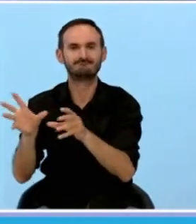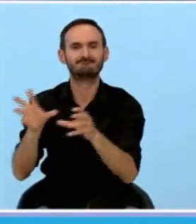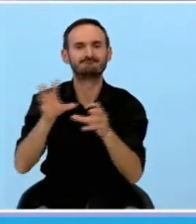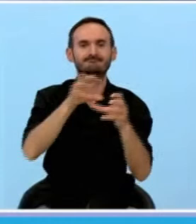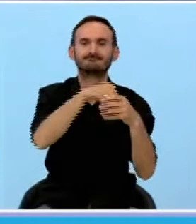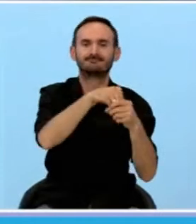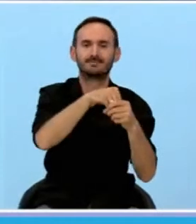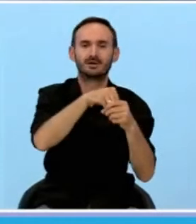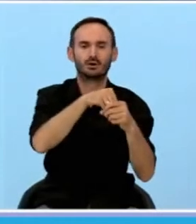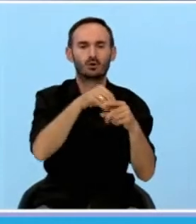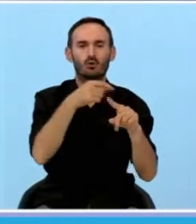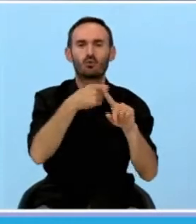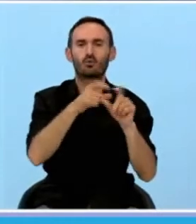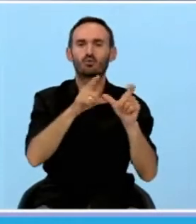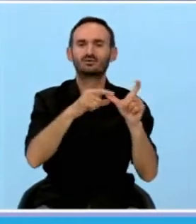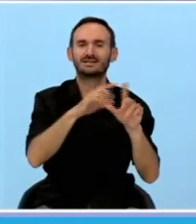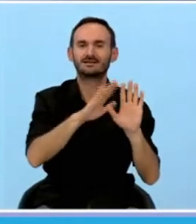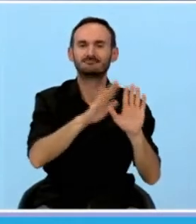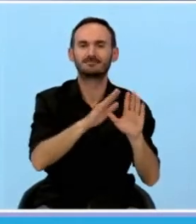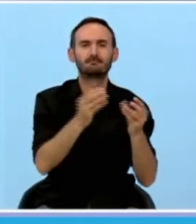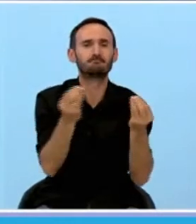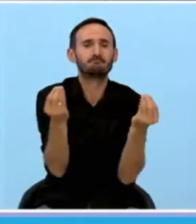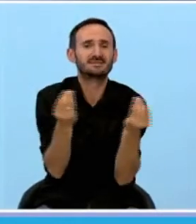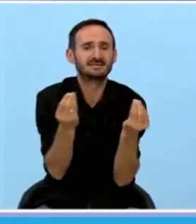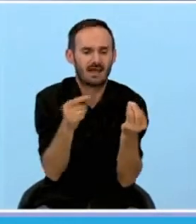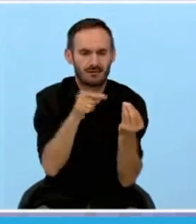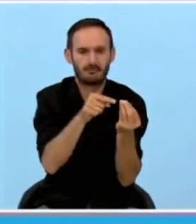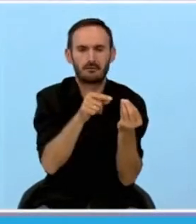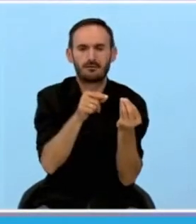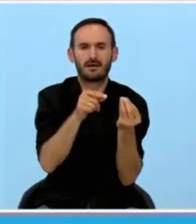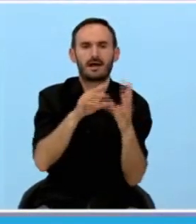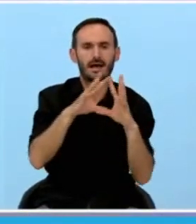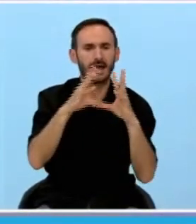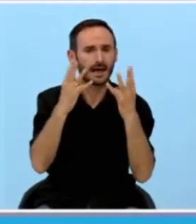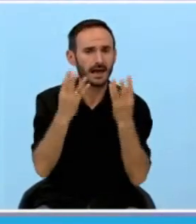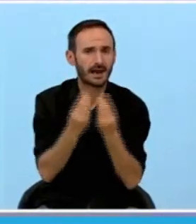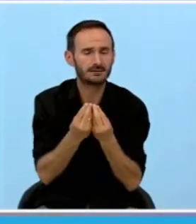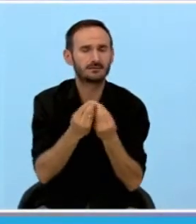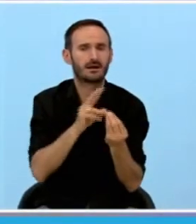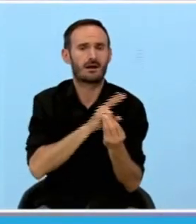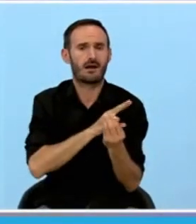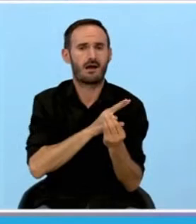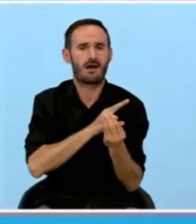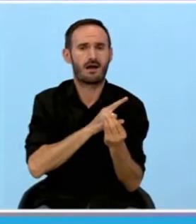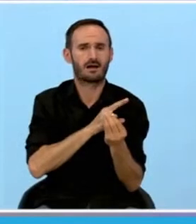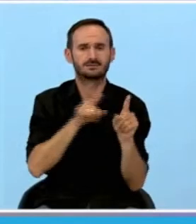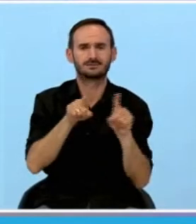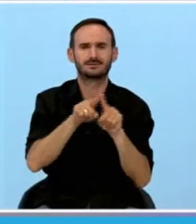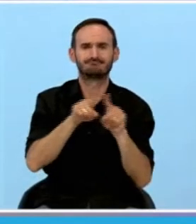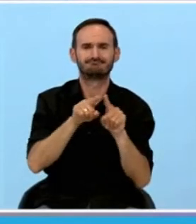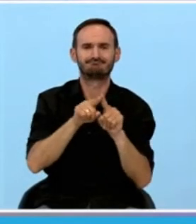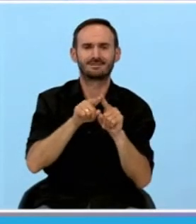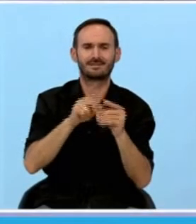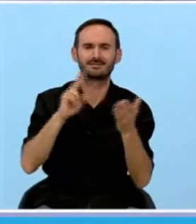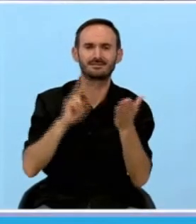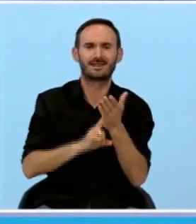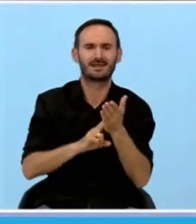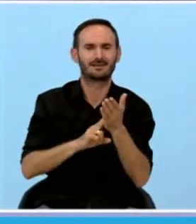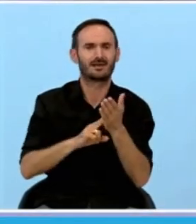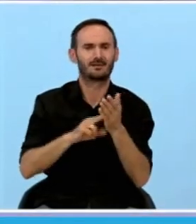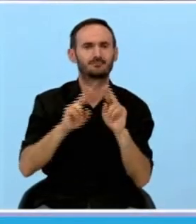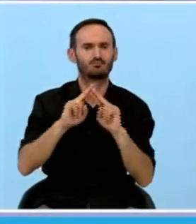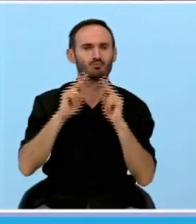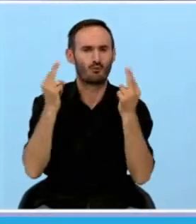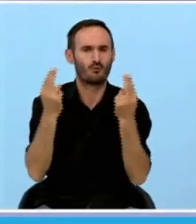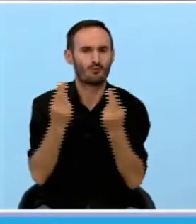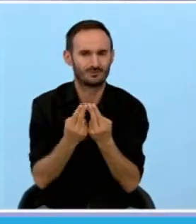instrumenteve ndërkombëtare që Kosova i kanë kushtetut. Te njës prej deklaratës universale drejtave të njerëzit. Po e marrë njeni njët të